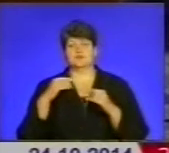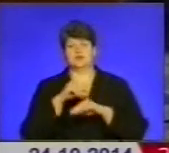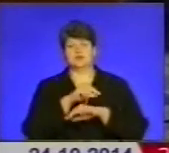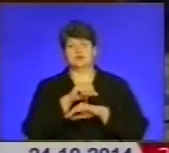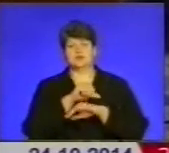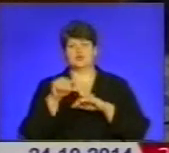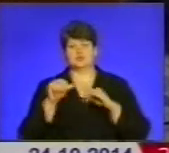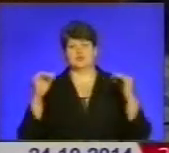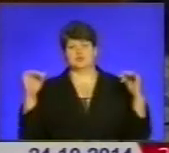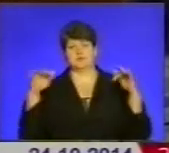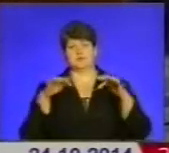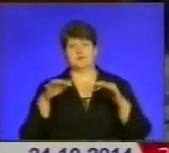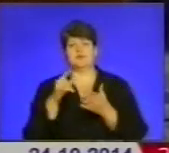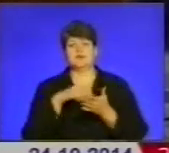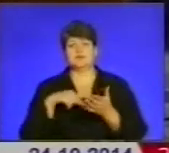місто. Так.